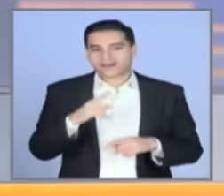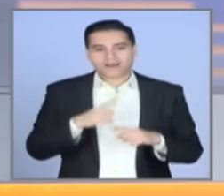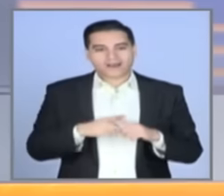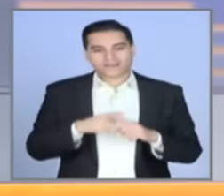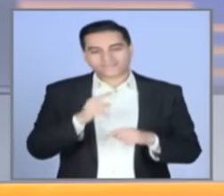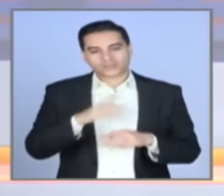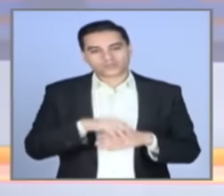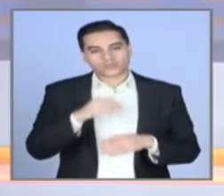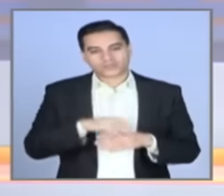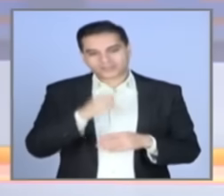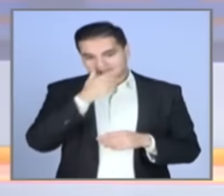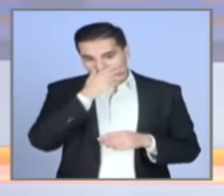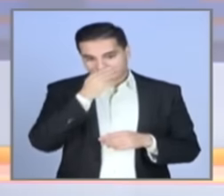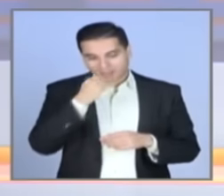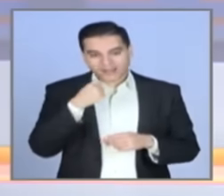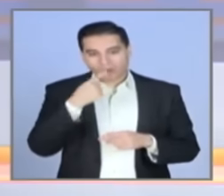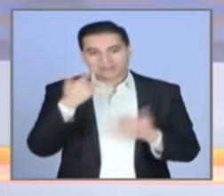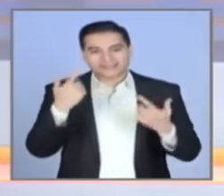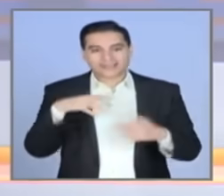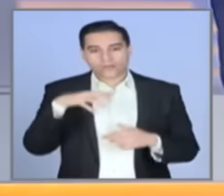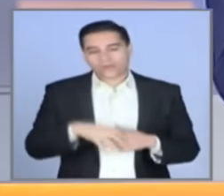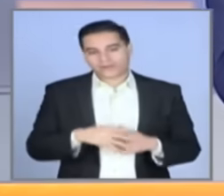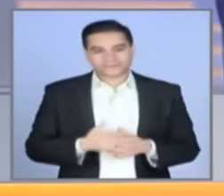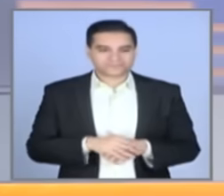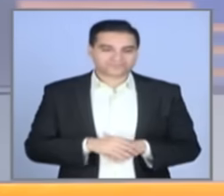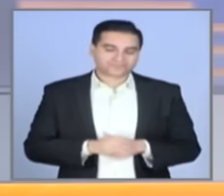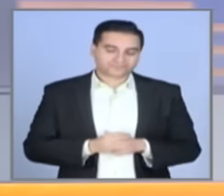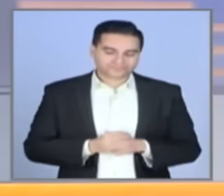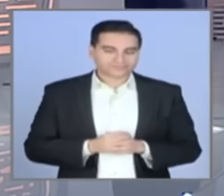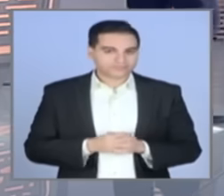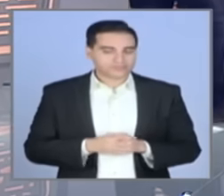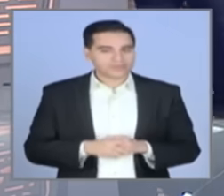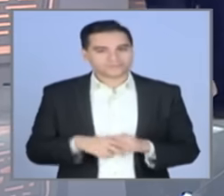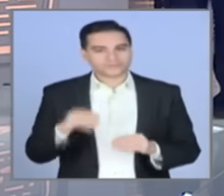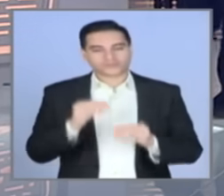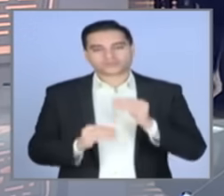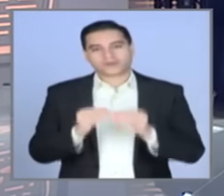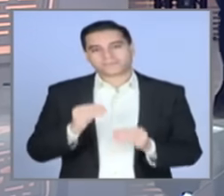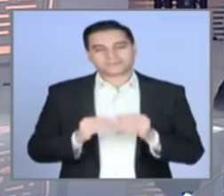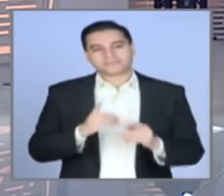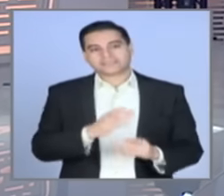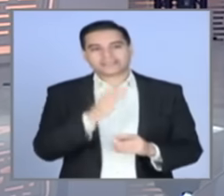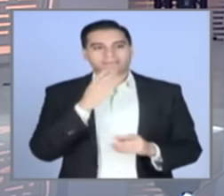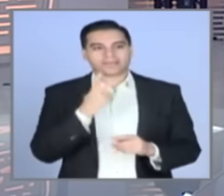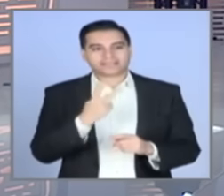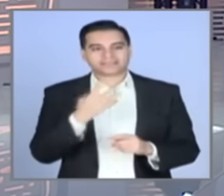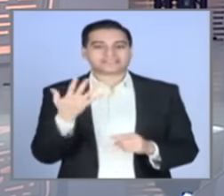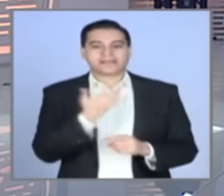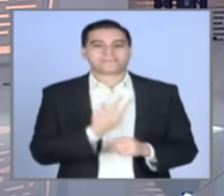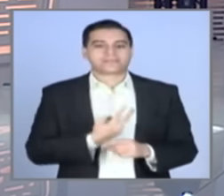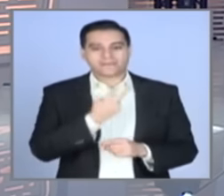هو في سويسرا. أنا قلت دولة للأسف الشديد. تفضل. إجابتين من